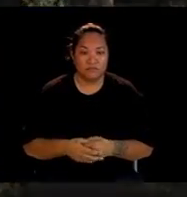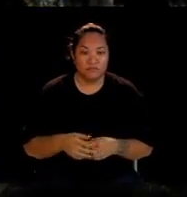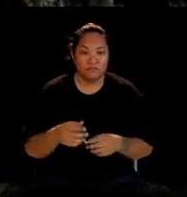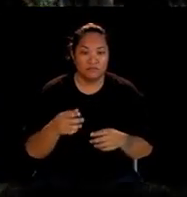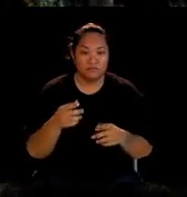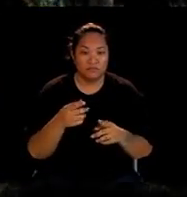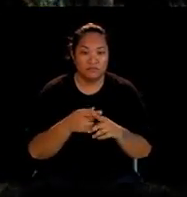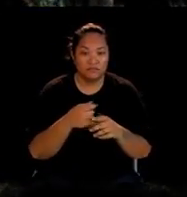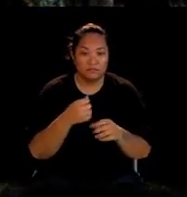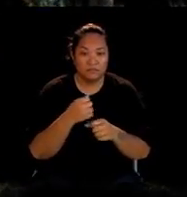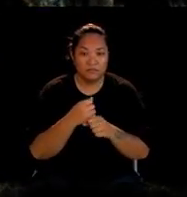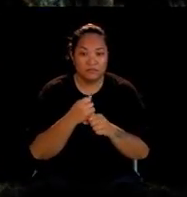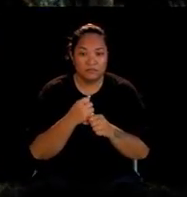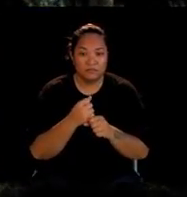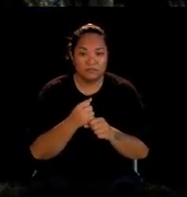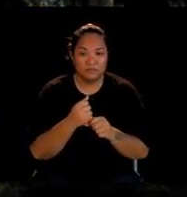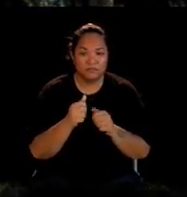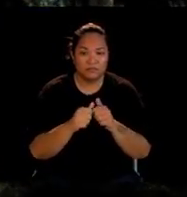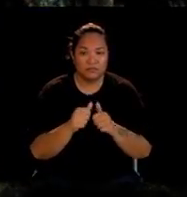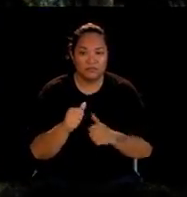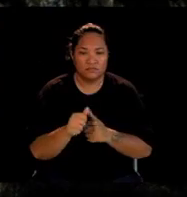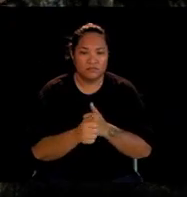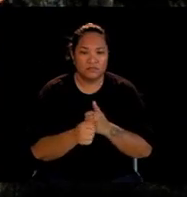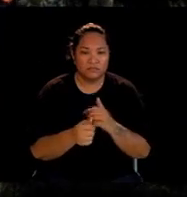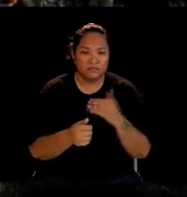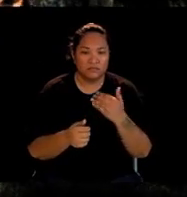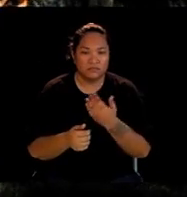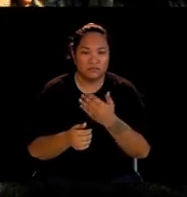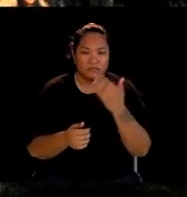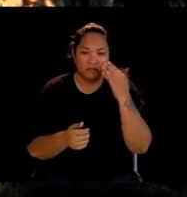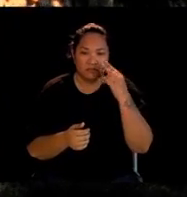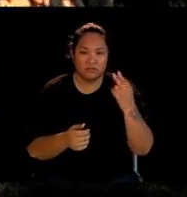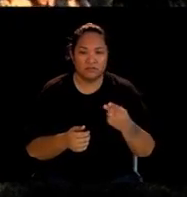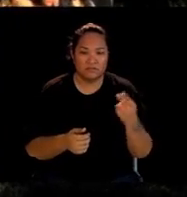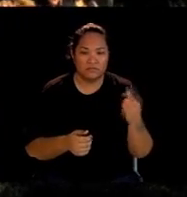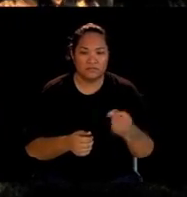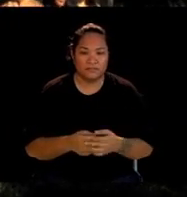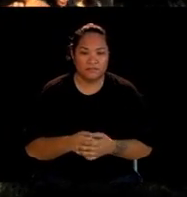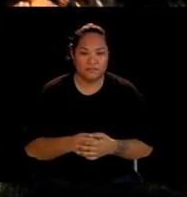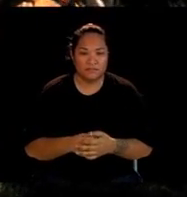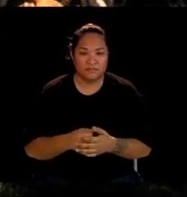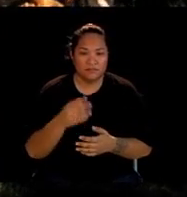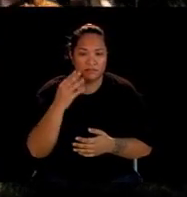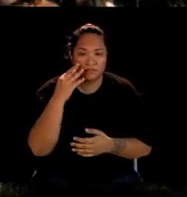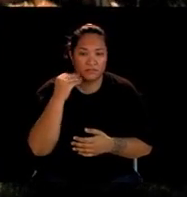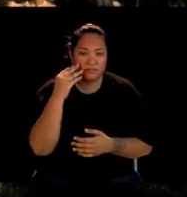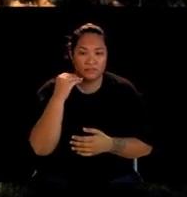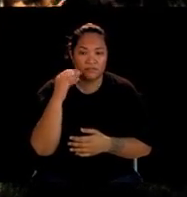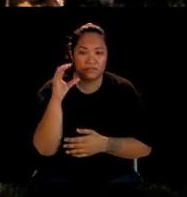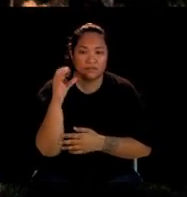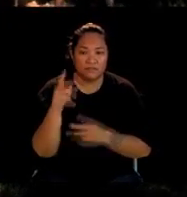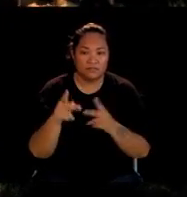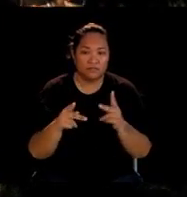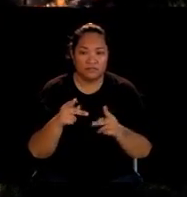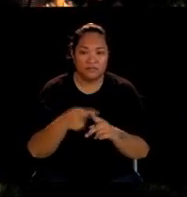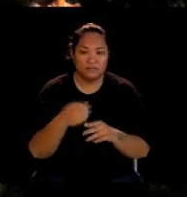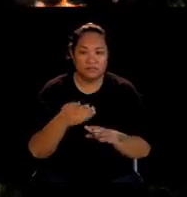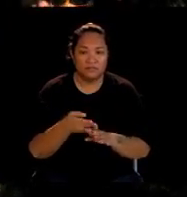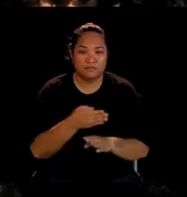Gi ihineko ki finiho, matungo ifinalofan itaw-taw tano ginin igwinahan niha.